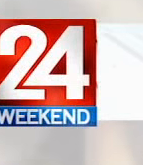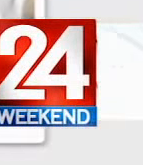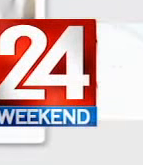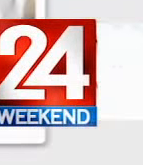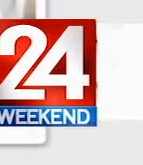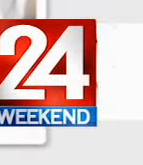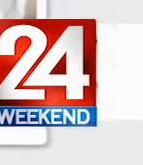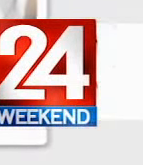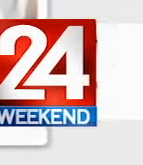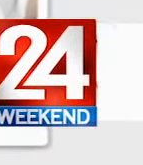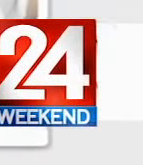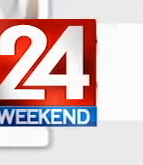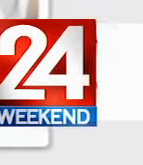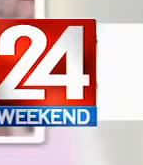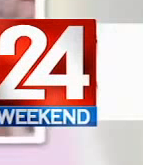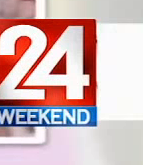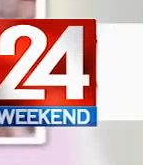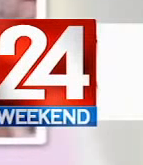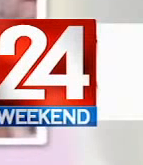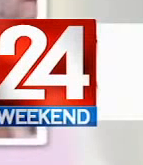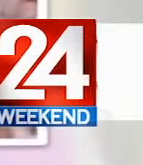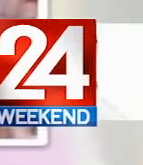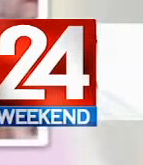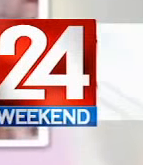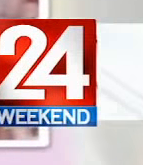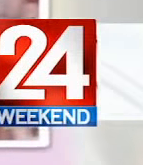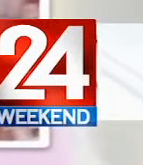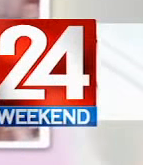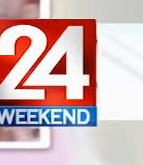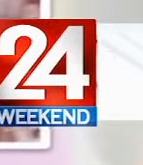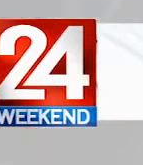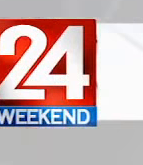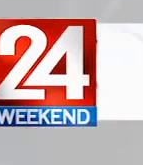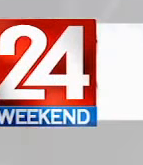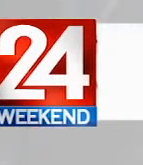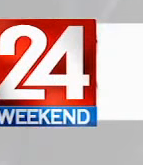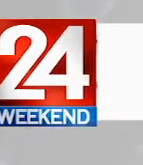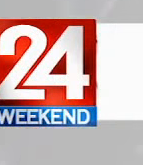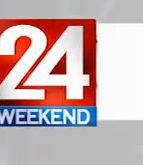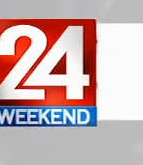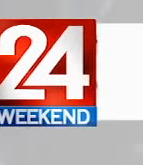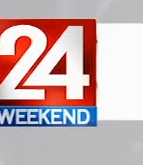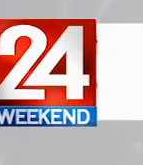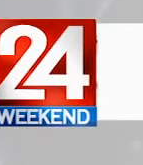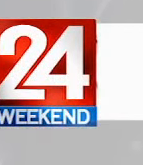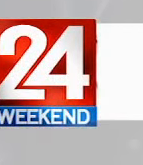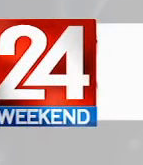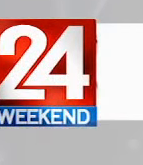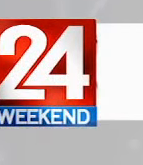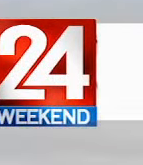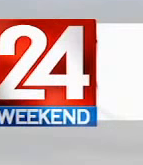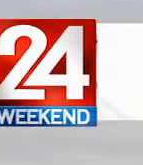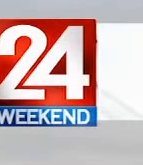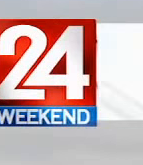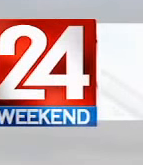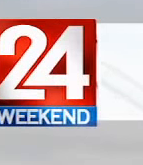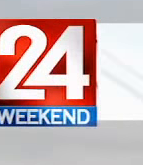Komedyante at TV host, mangyak-ngyak matapos mabiktima ng rentangay.